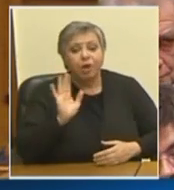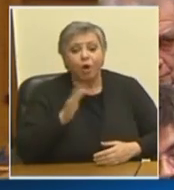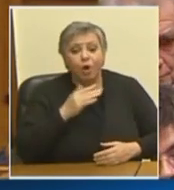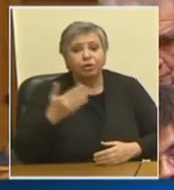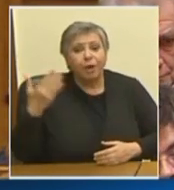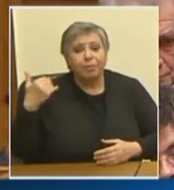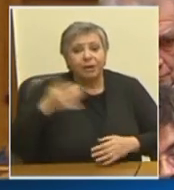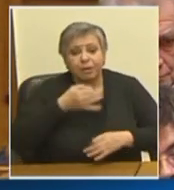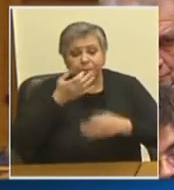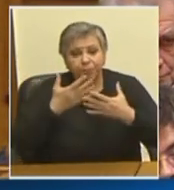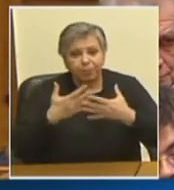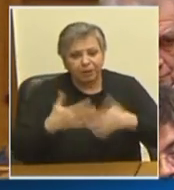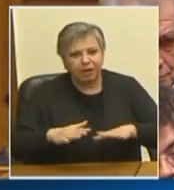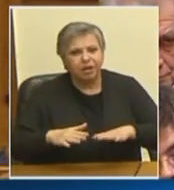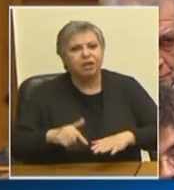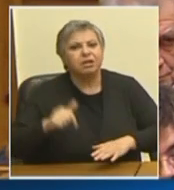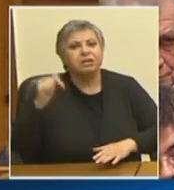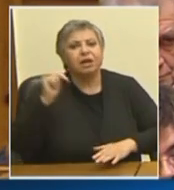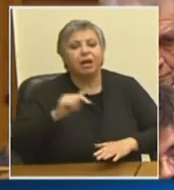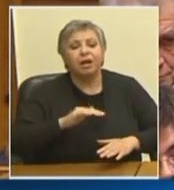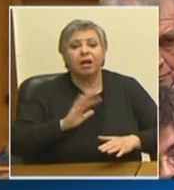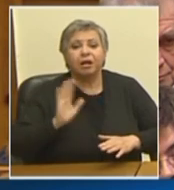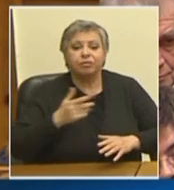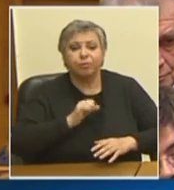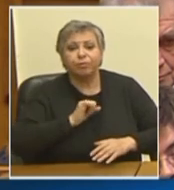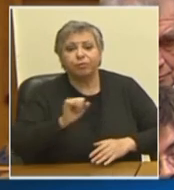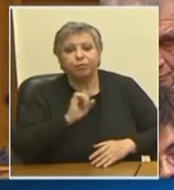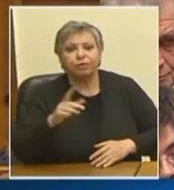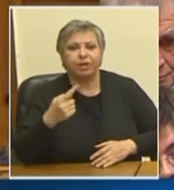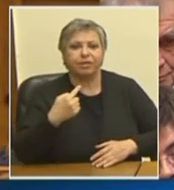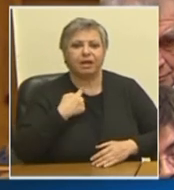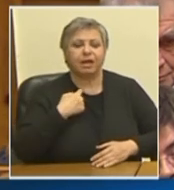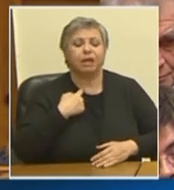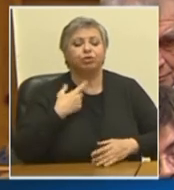για την ίδια και για τη στρατηγική την αντιπολιτευτική την οποία κρατά.